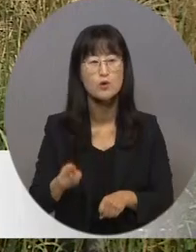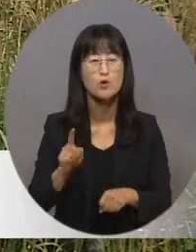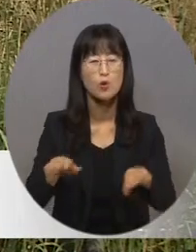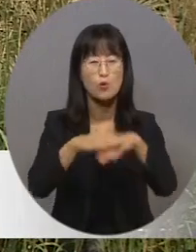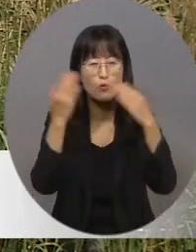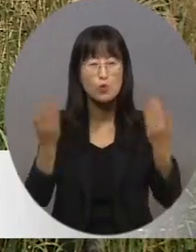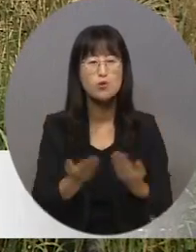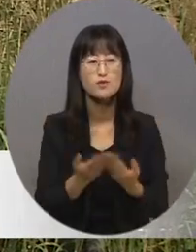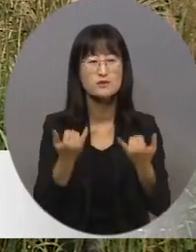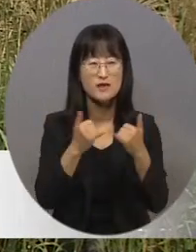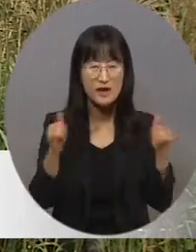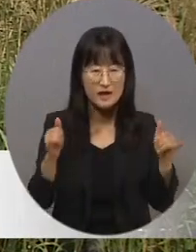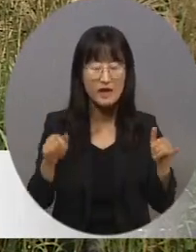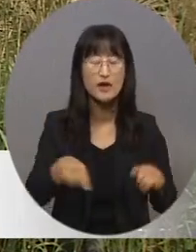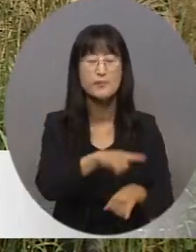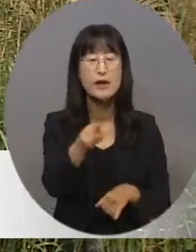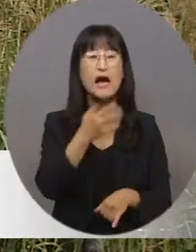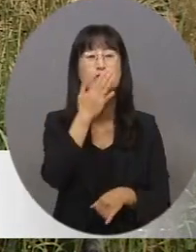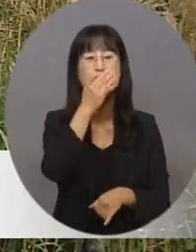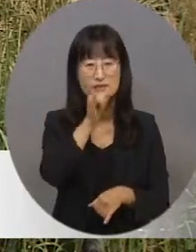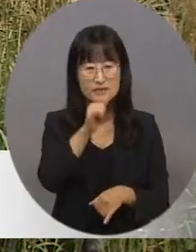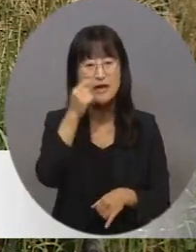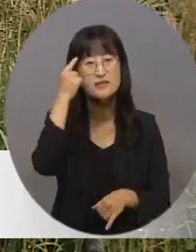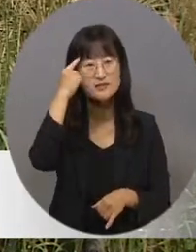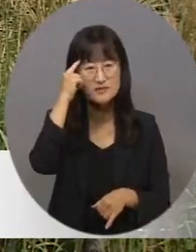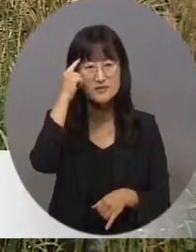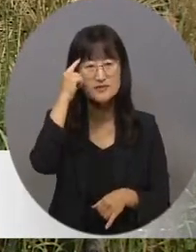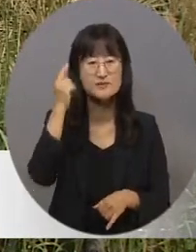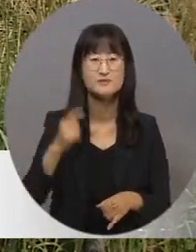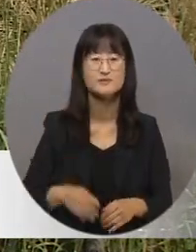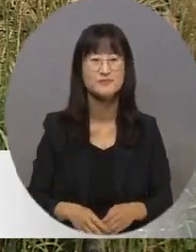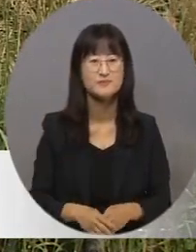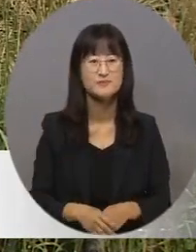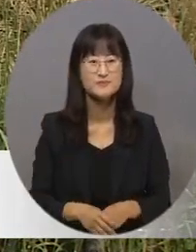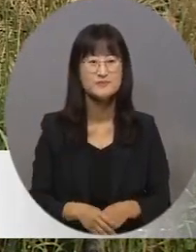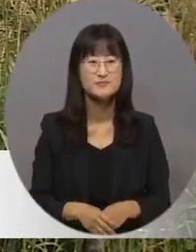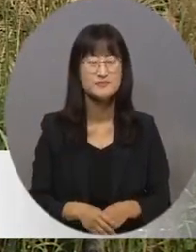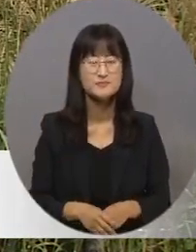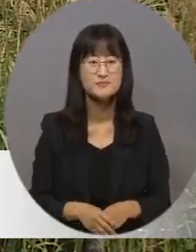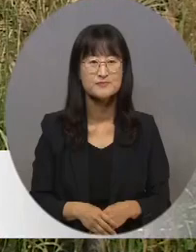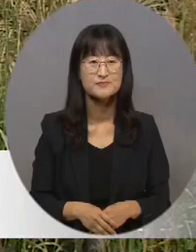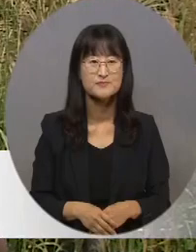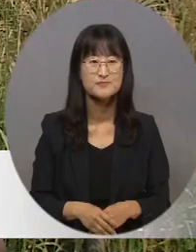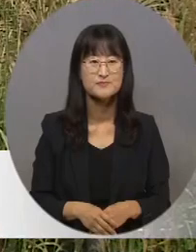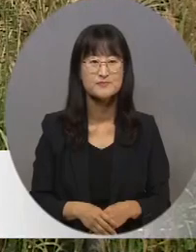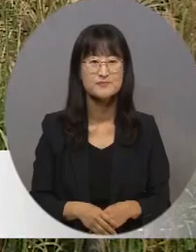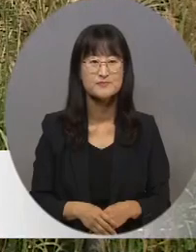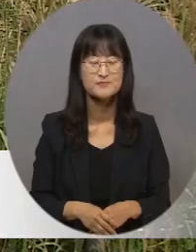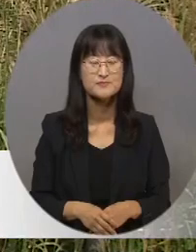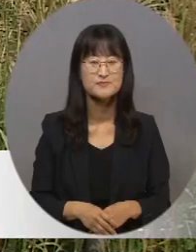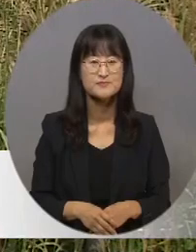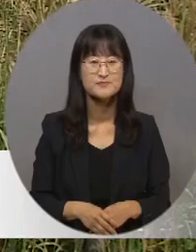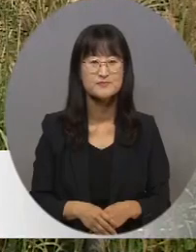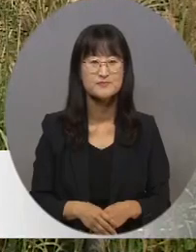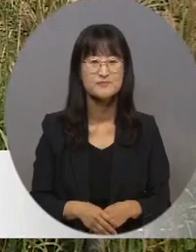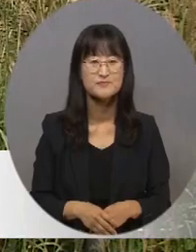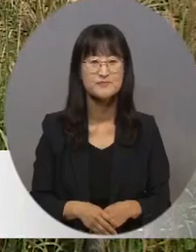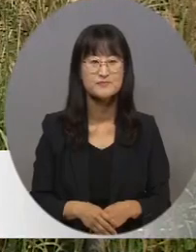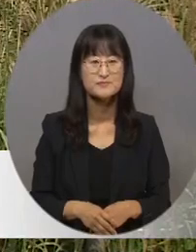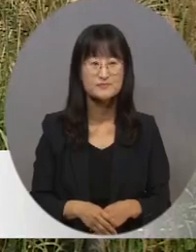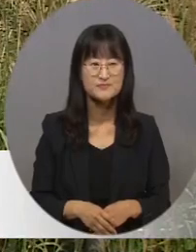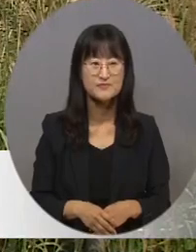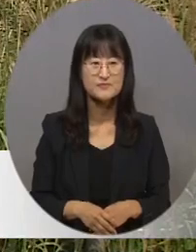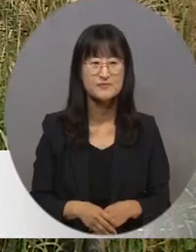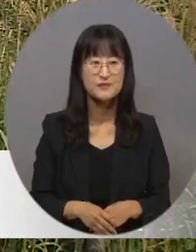I think I would really enjoy playing golf, and I believe that golf is for all, either whatever